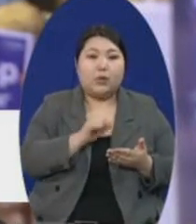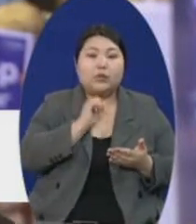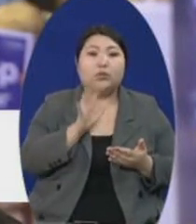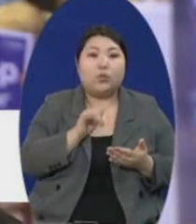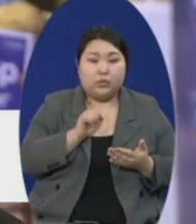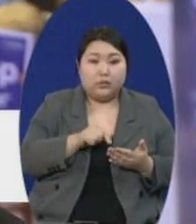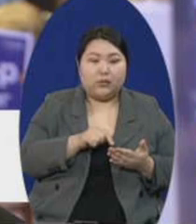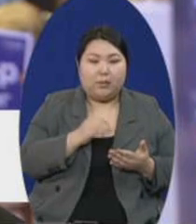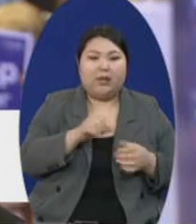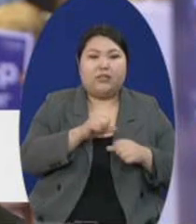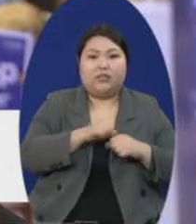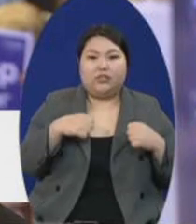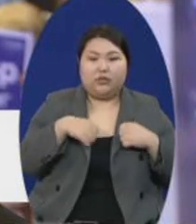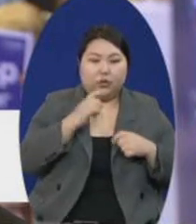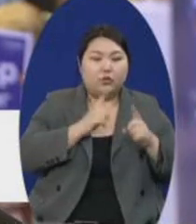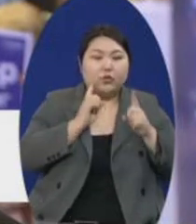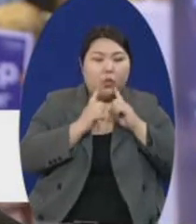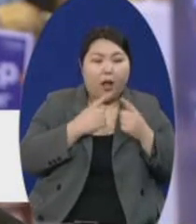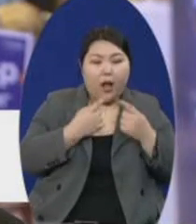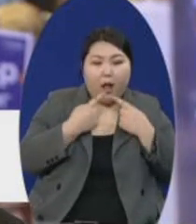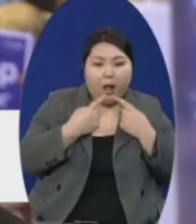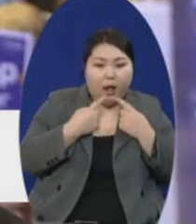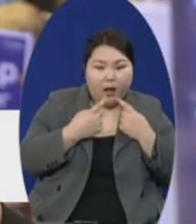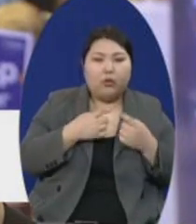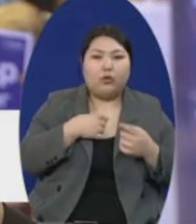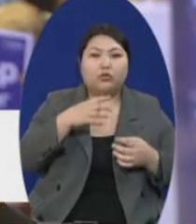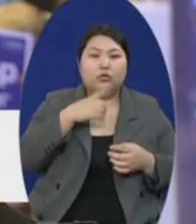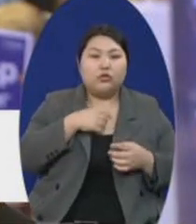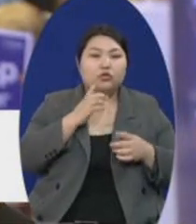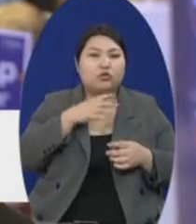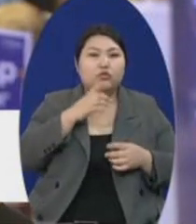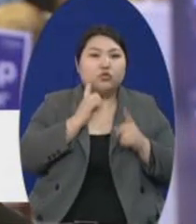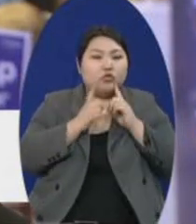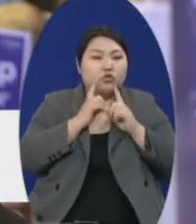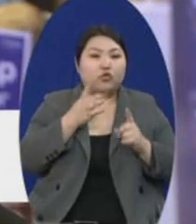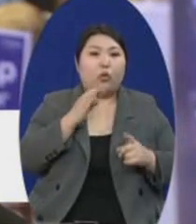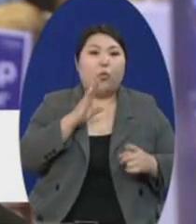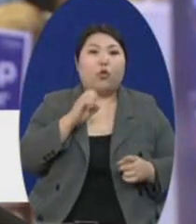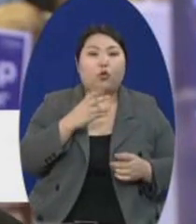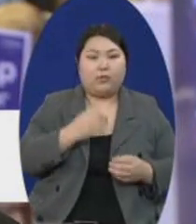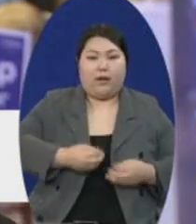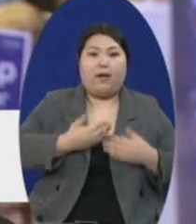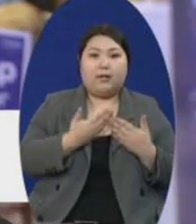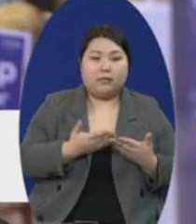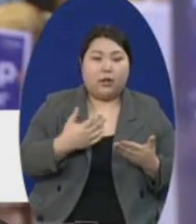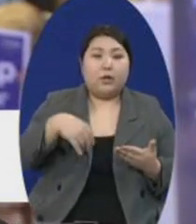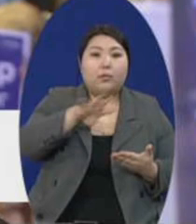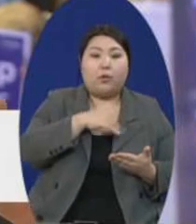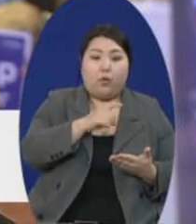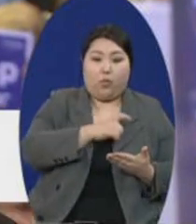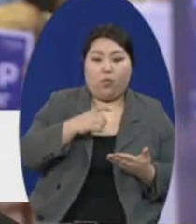асуултуудыг ард иргэд ард зөвлөлд хэлцээд зөвлөмж гаргах. Бидний зүгээс их хурл